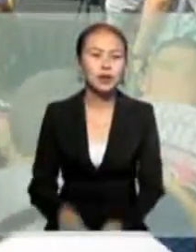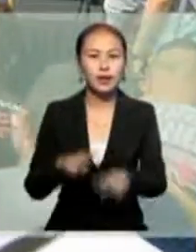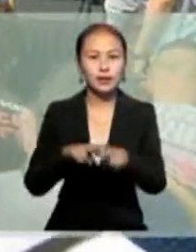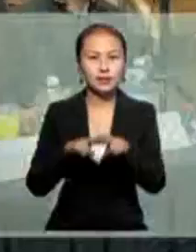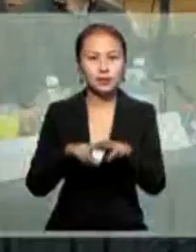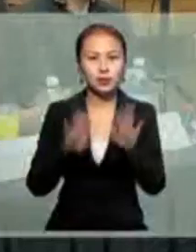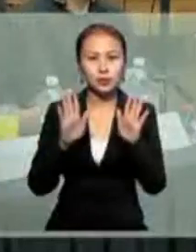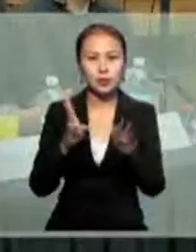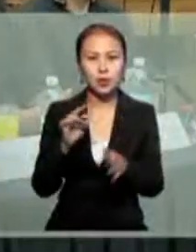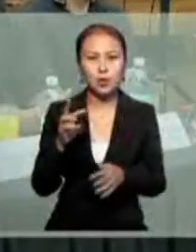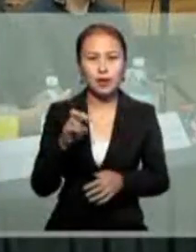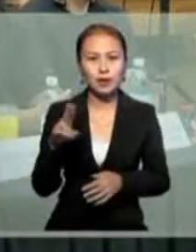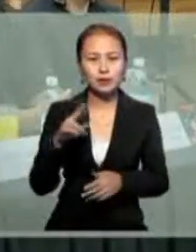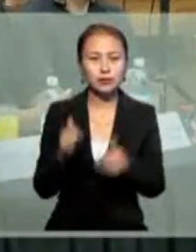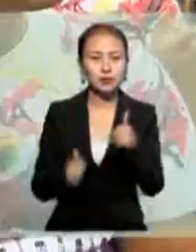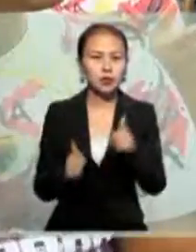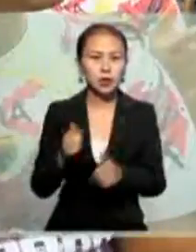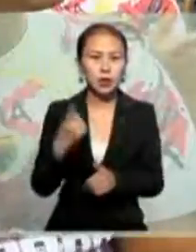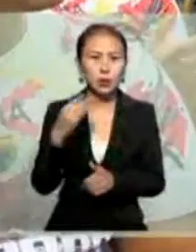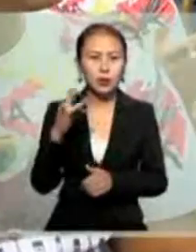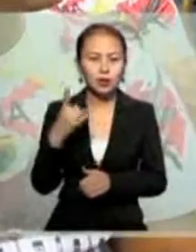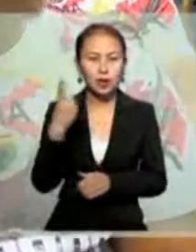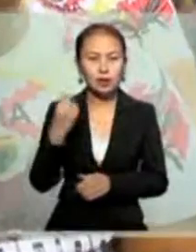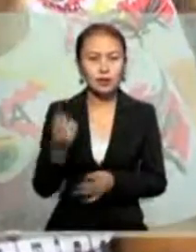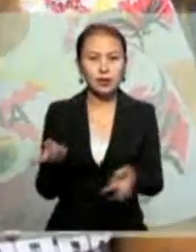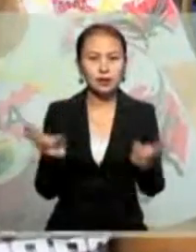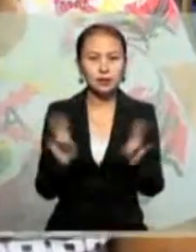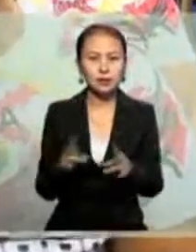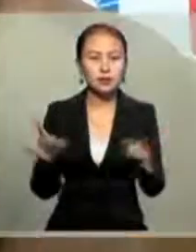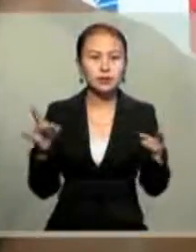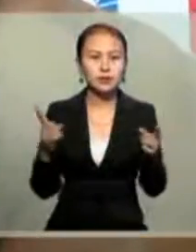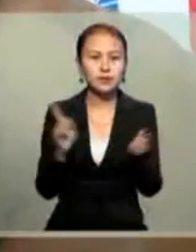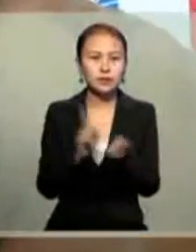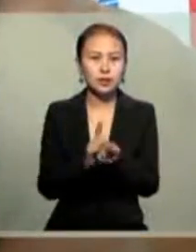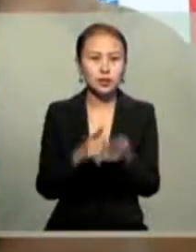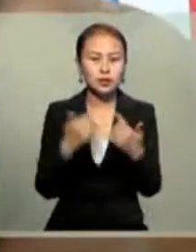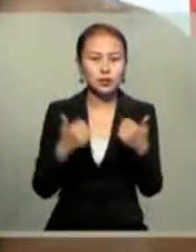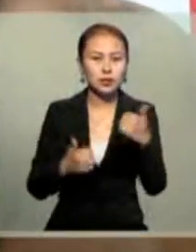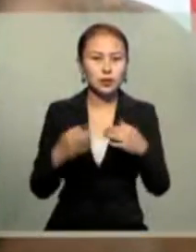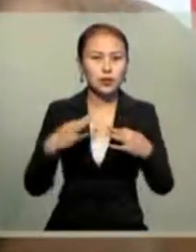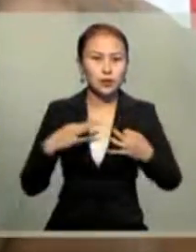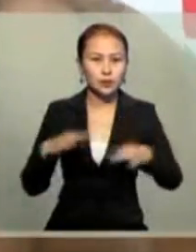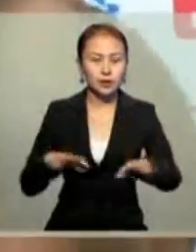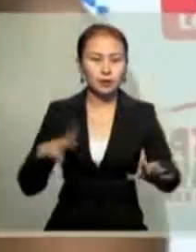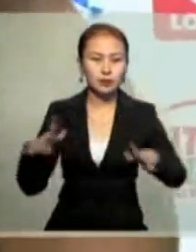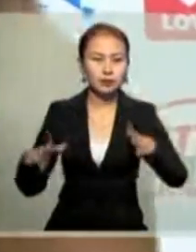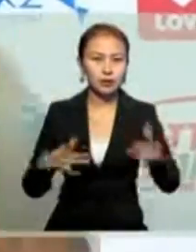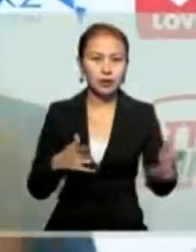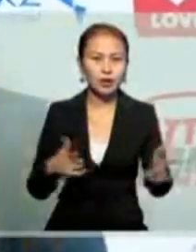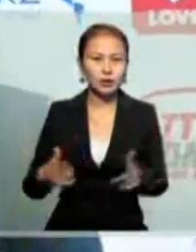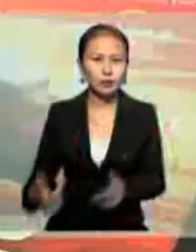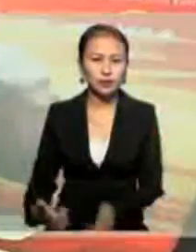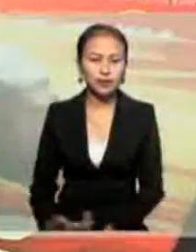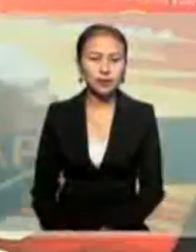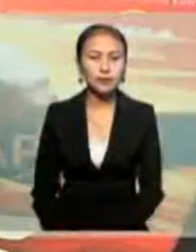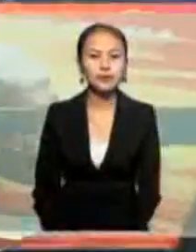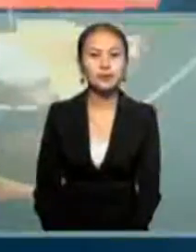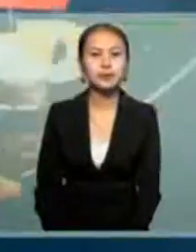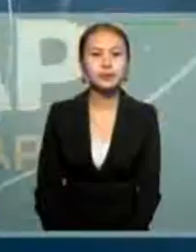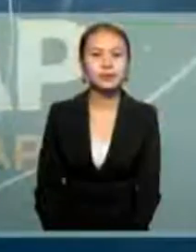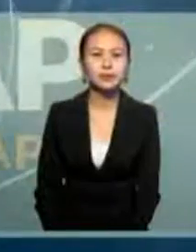Астанада өтетін намат айқас турниріне бір күн қалды. Ережеші жекпе-жек шеберлері бүгін жарыс алдында соңғы жаттығуларын пысықтады.